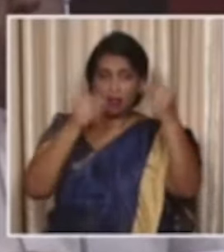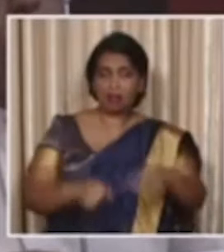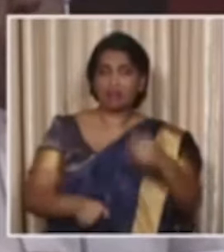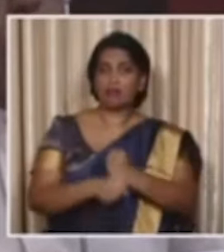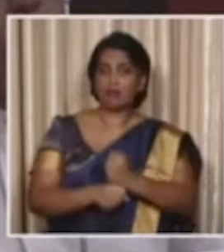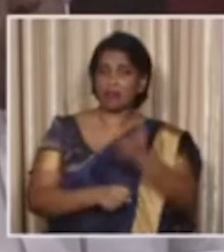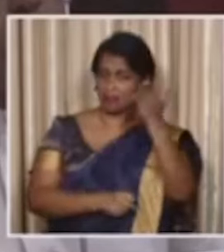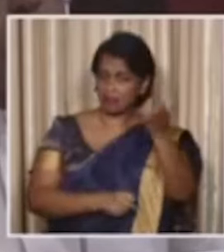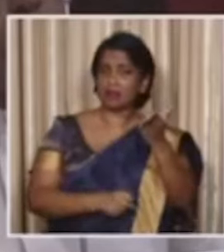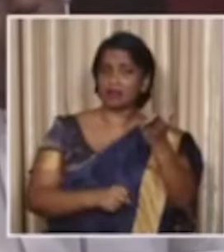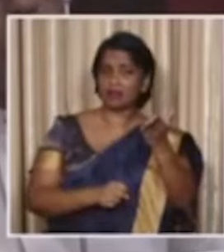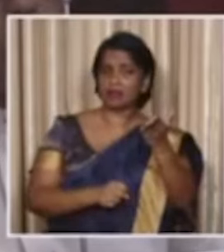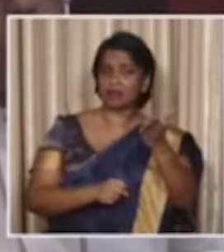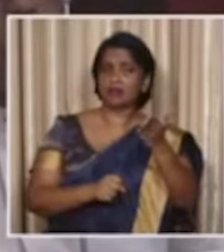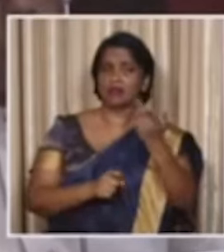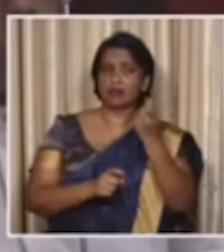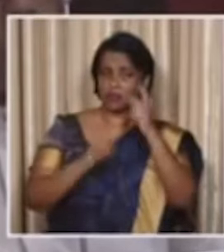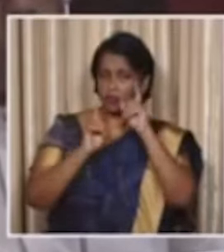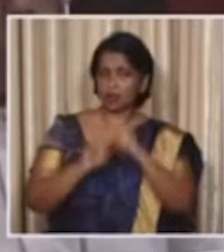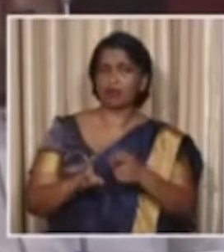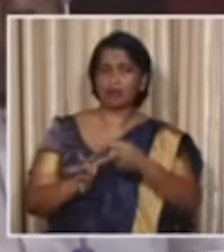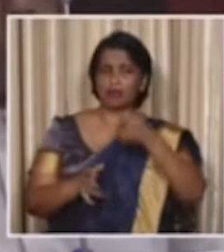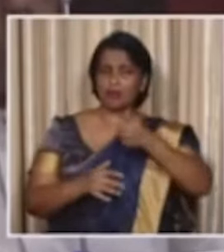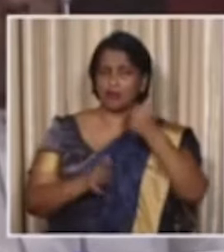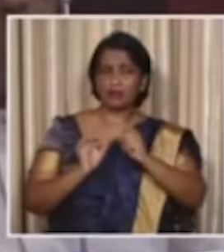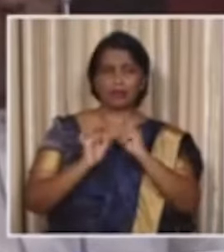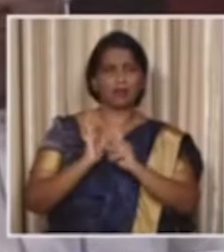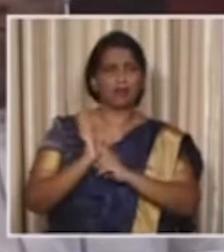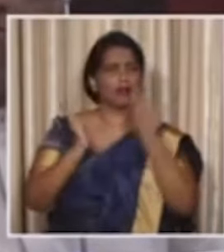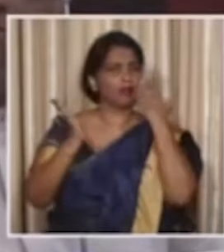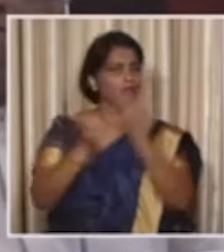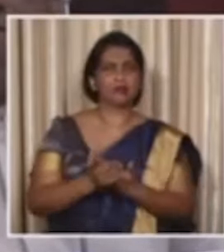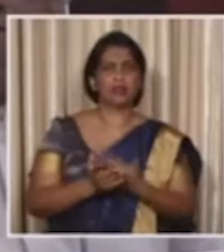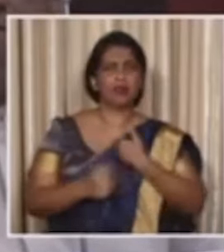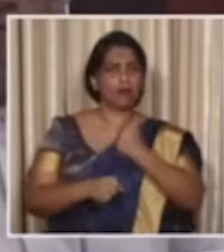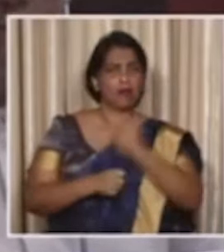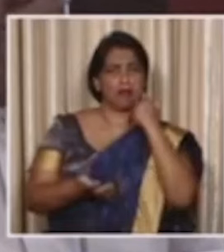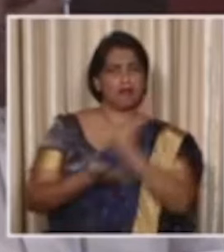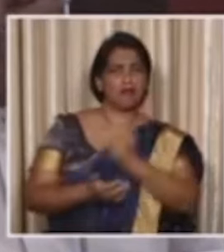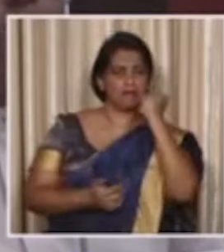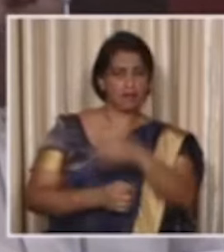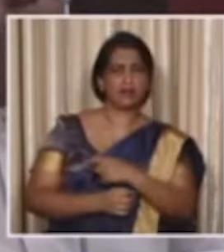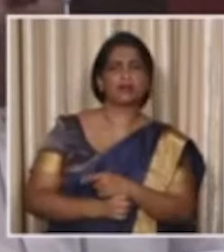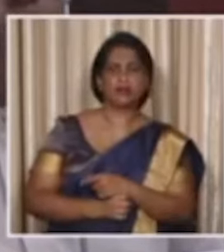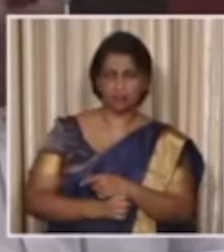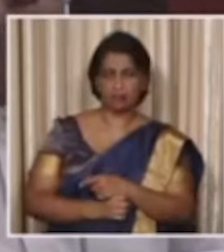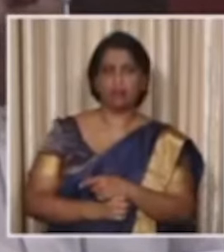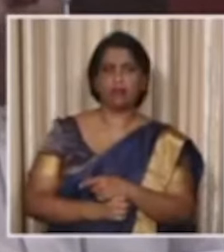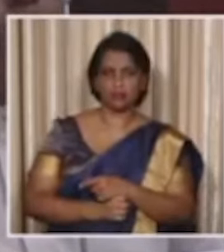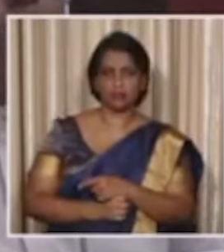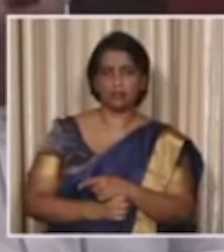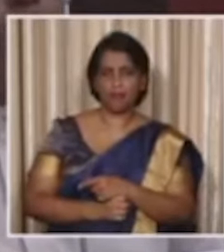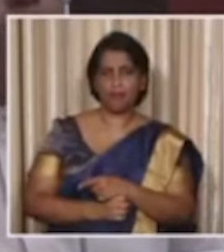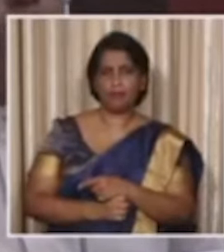ආණ්ඩුව. හොඳයි. බොහොම සිතේ ඔබතුමාට. මේ වගේ තීරණාත්මක පරත් ඉදිරිපත් කරන්නේ අපේ ආණ්ඩුව අමාරුවටපත් කරන්න. හරි. You have no